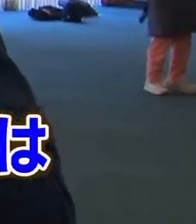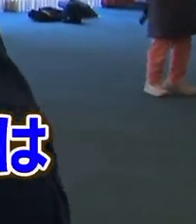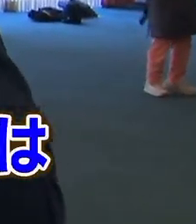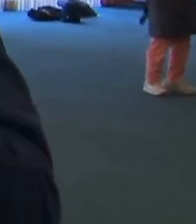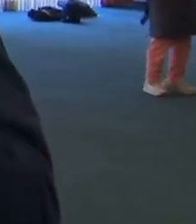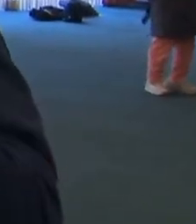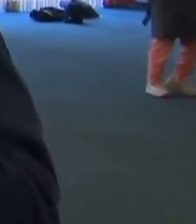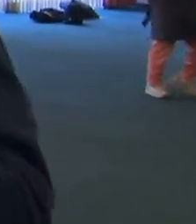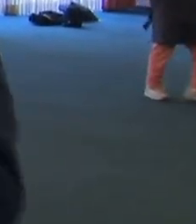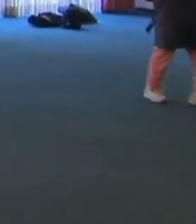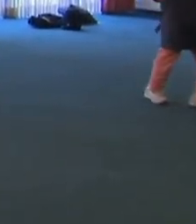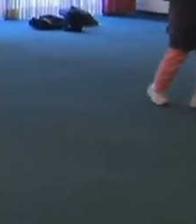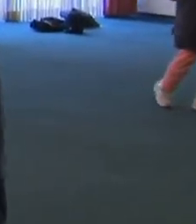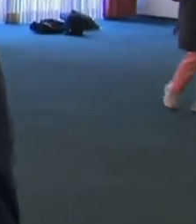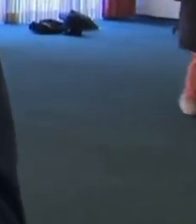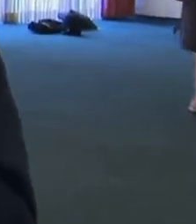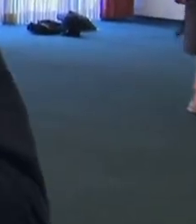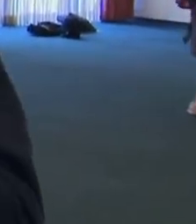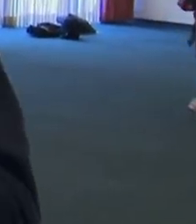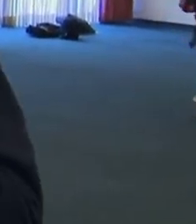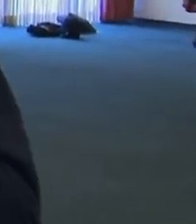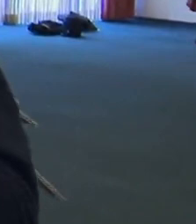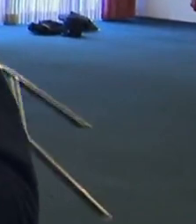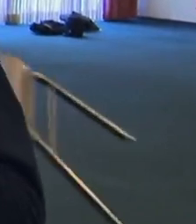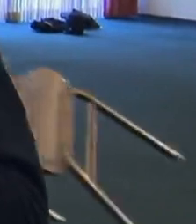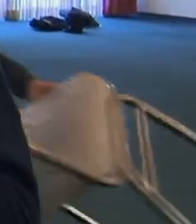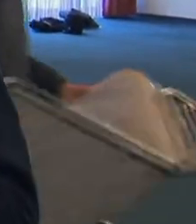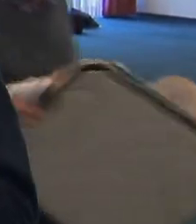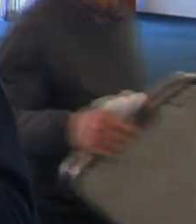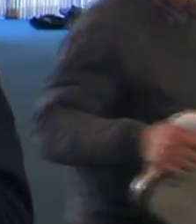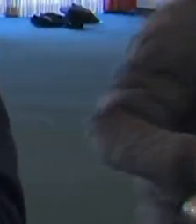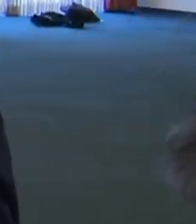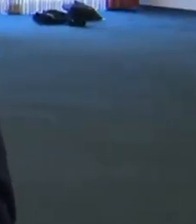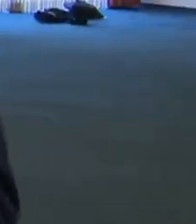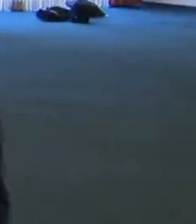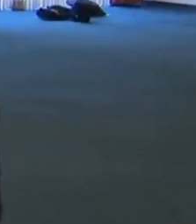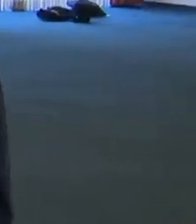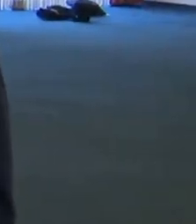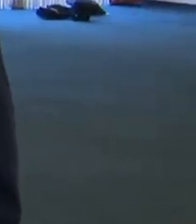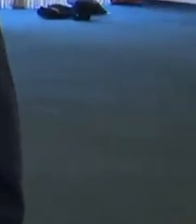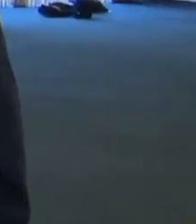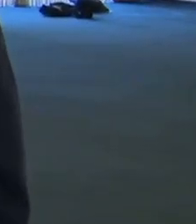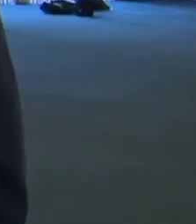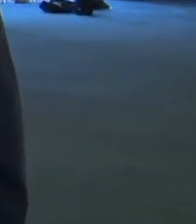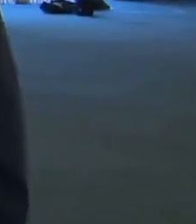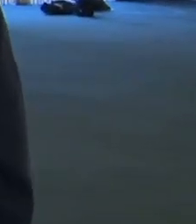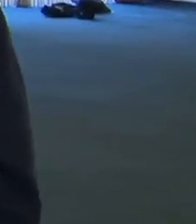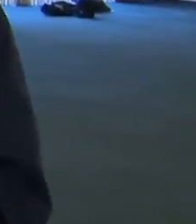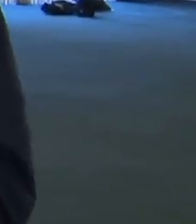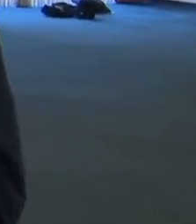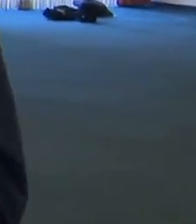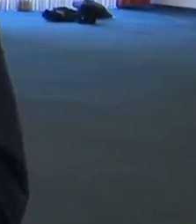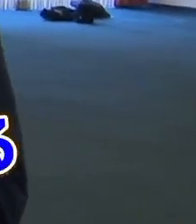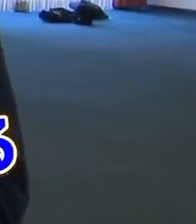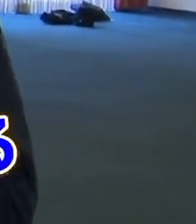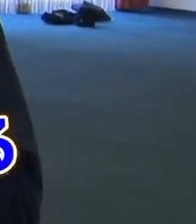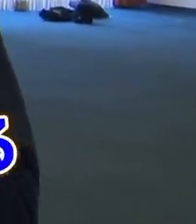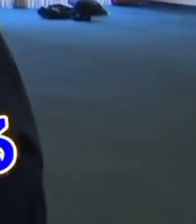はなんか考え方が少しずれがあることが気づきました。例え